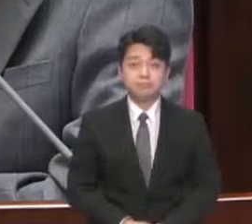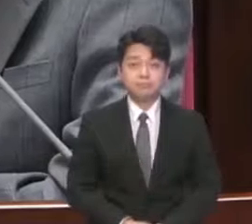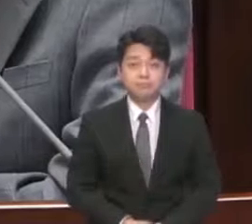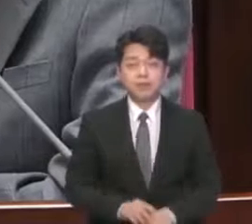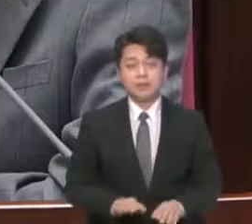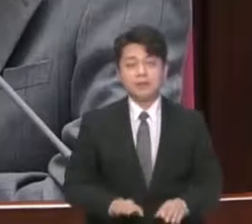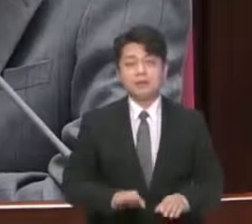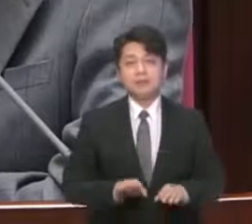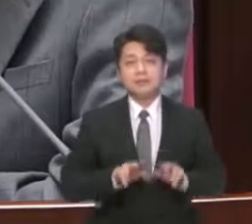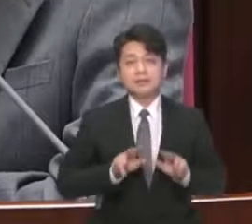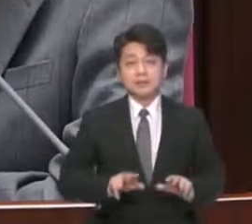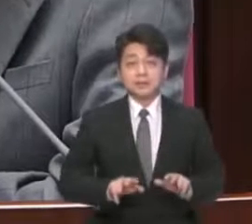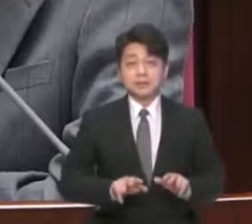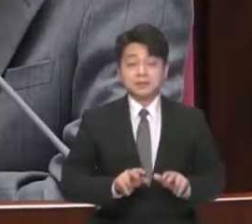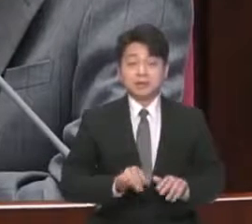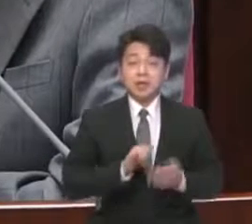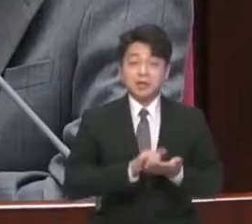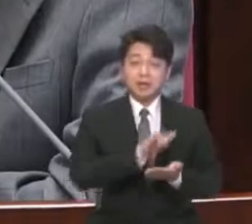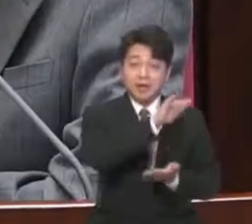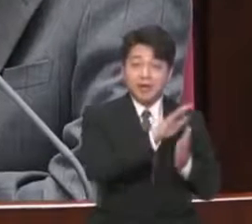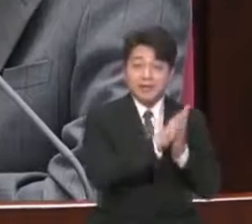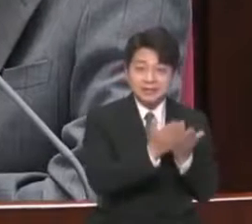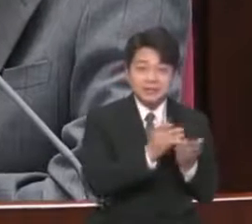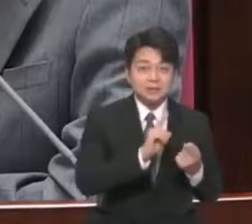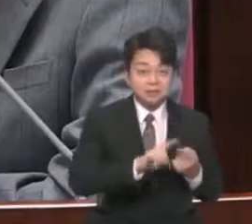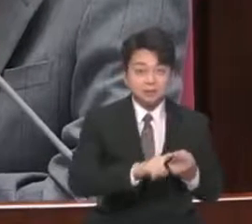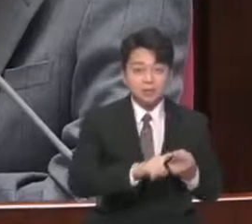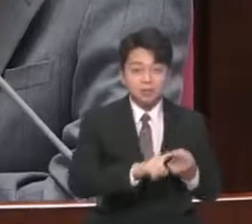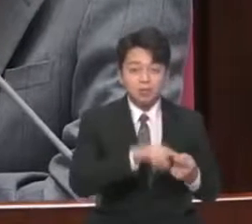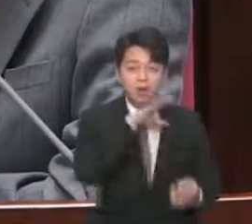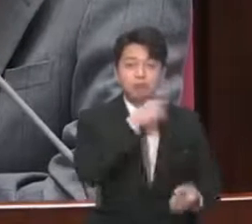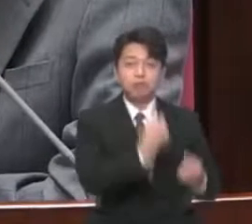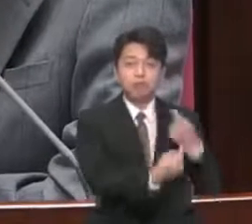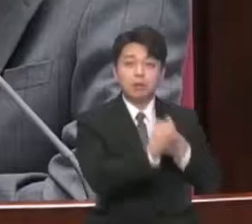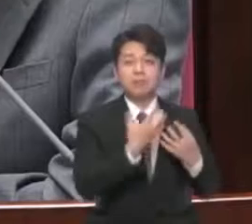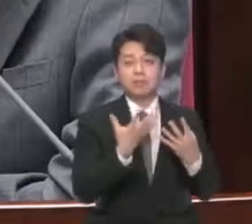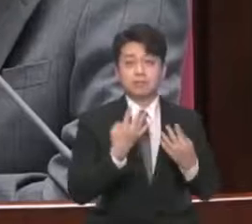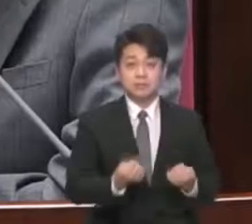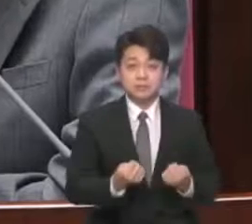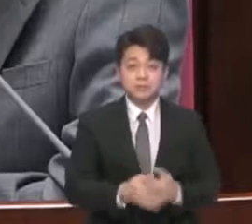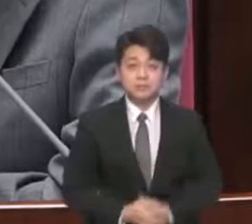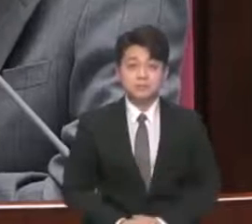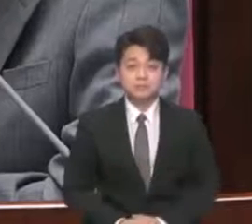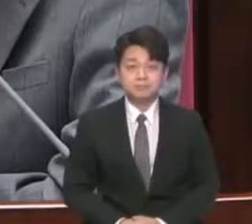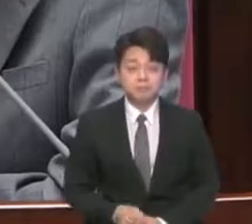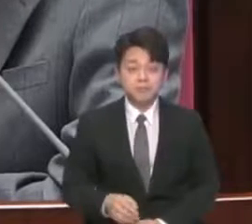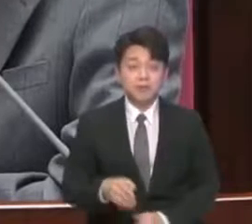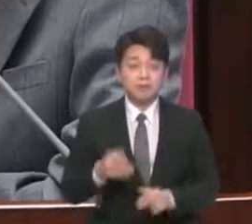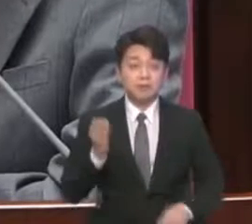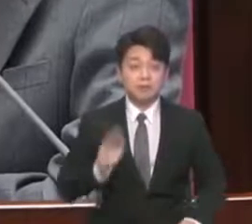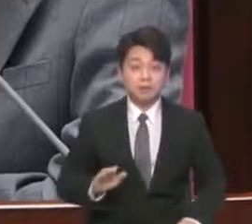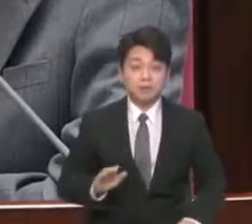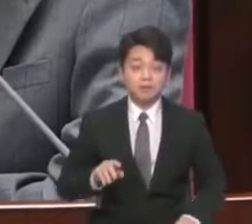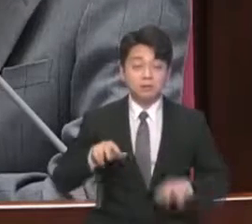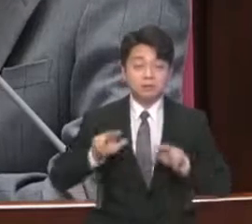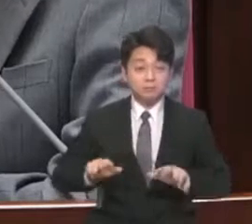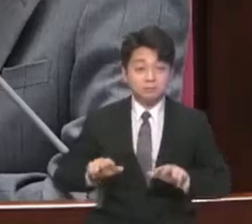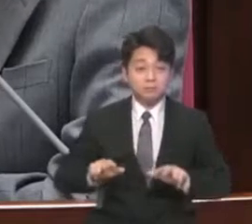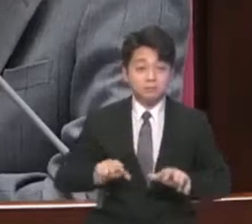문의에 대해서 우리는 안내를 해드리고 있습니다. 그 문의가 꼭 청탁성이었다 하는 것은 지금으로서는 뭐